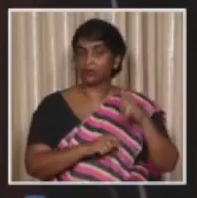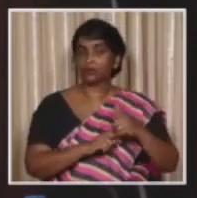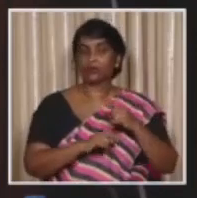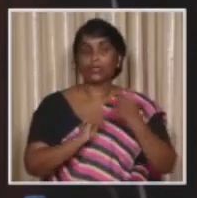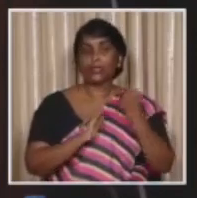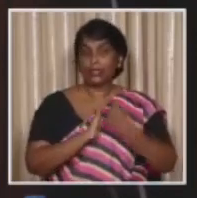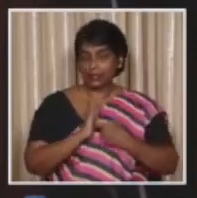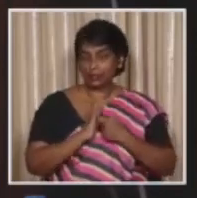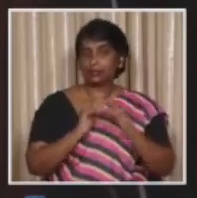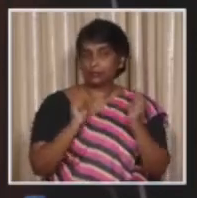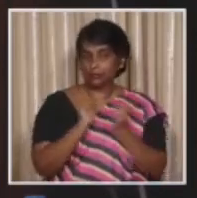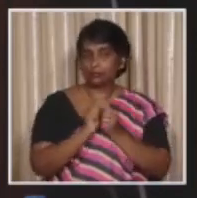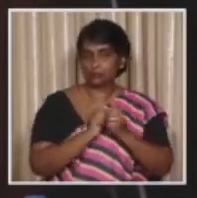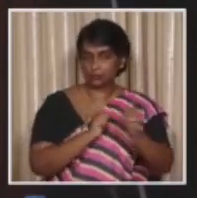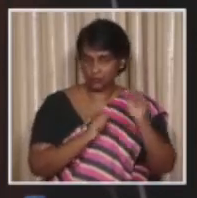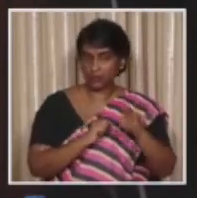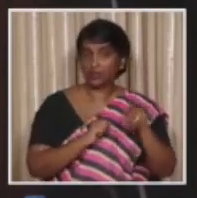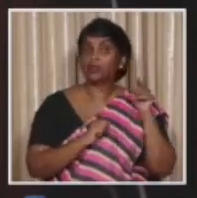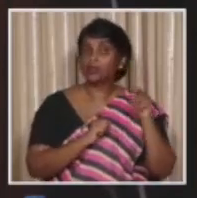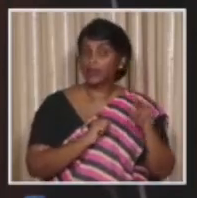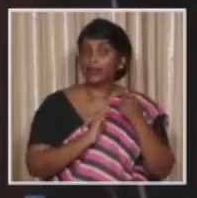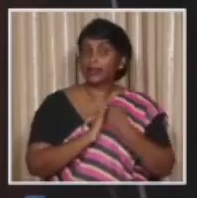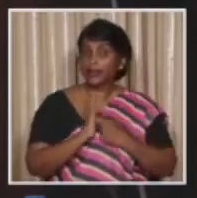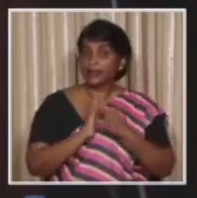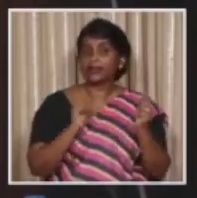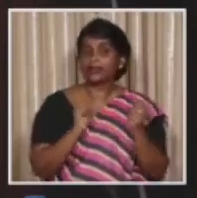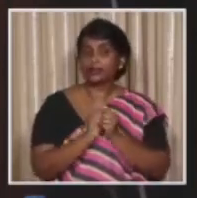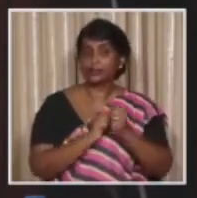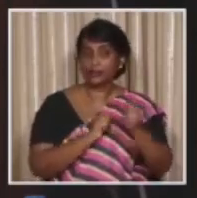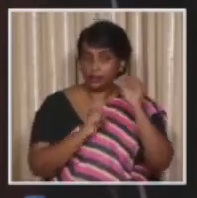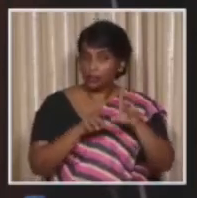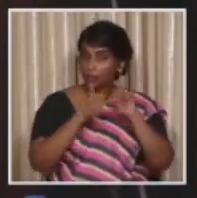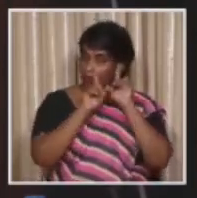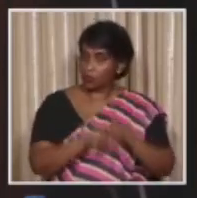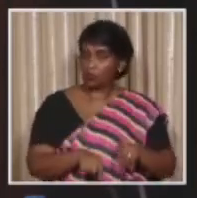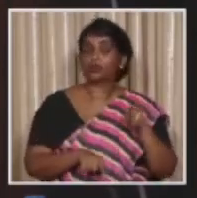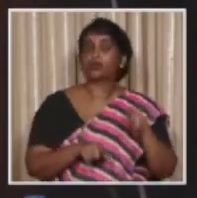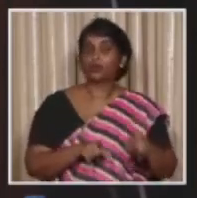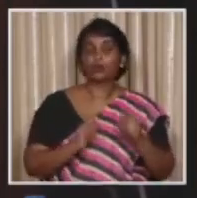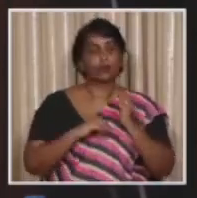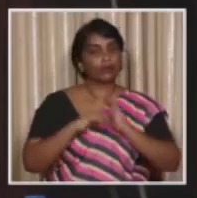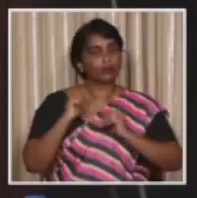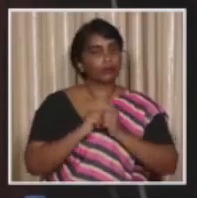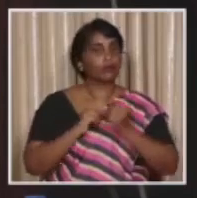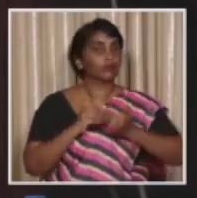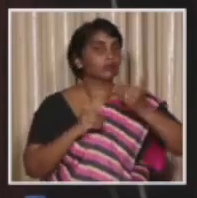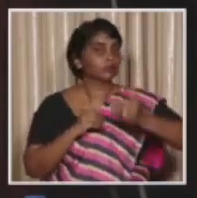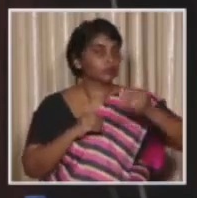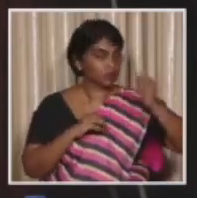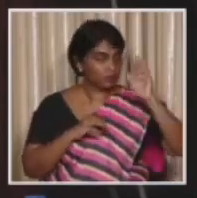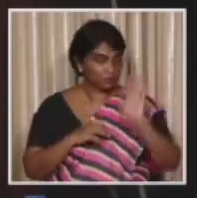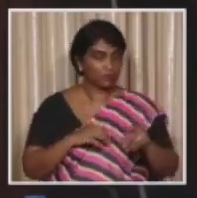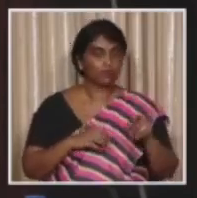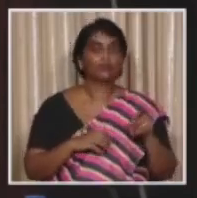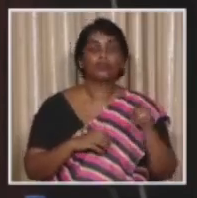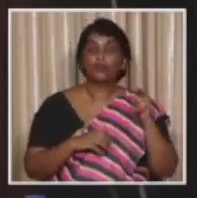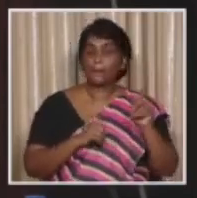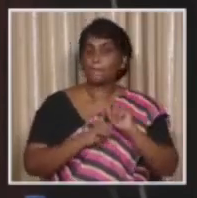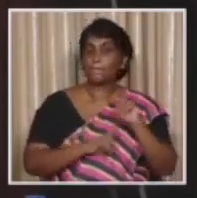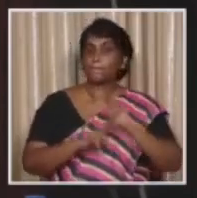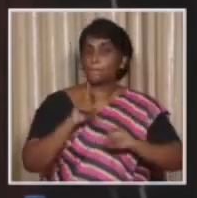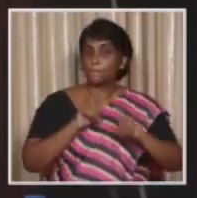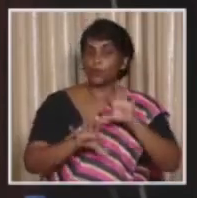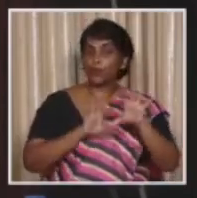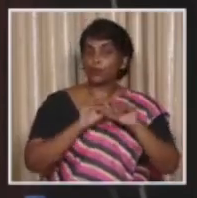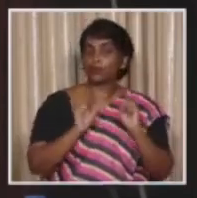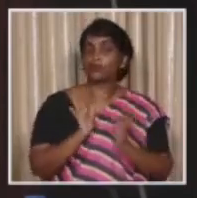නීතිය යටතේ යම් සිදුවීම් ගණනාවක් සිද්ධ වෙනවා ඒ නීතිමය කටයුතු සිද්ධ වෙනවා සේම මේ කටයුත්ත මෙතනින් ඉස්සරහට යන්න නම් ඒ පාර්ලිමේන්තු